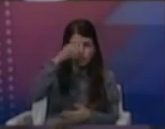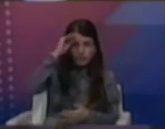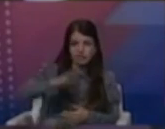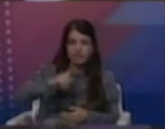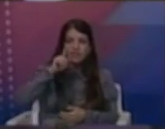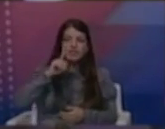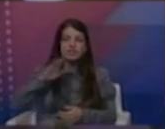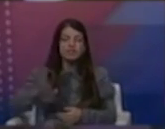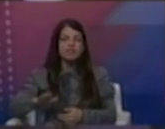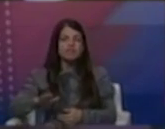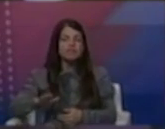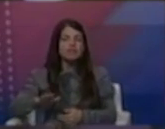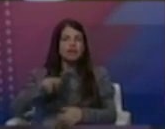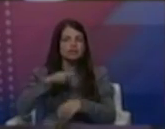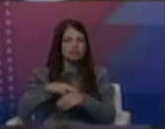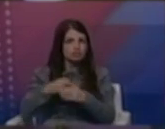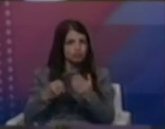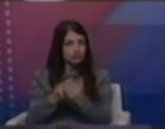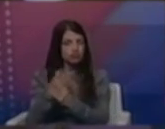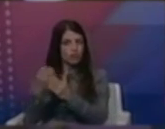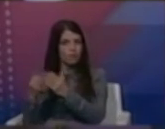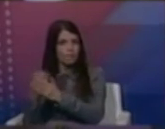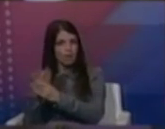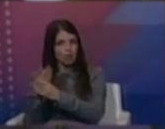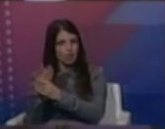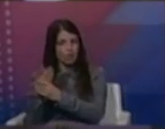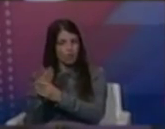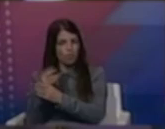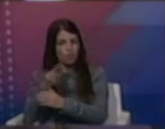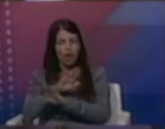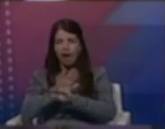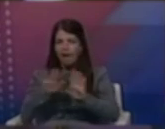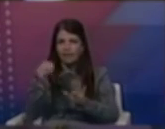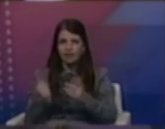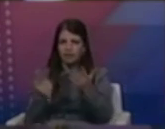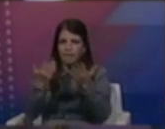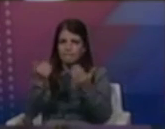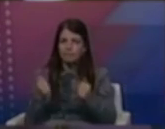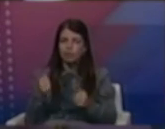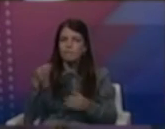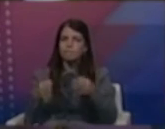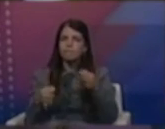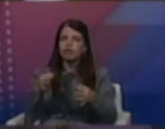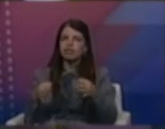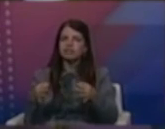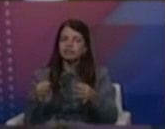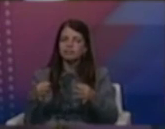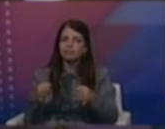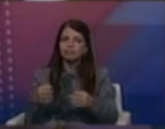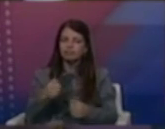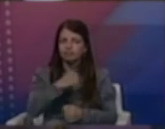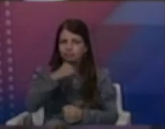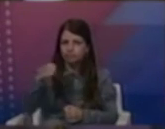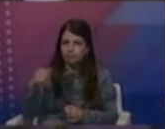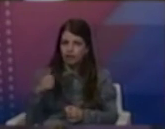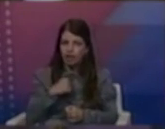tifla jkun jistgħu jimxu l-qudiem fuq il-mertu tagħhom mingħajr qatt ma jkollhom bżonn l-ebda politiku. Min-naħa